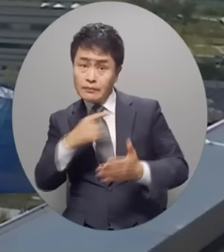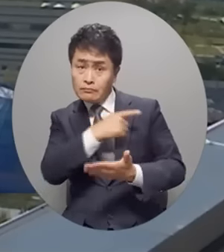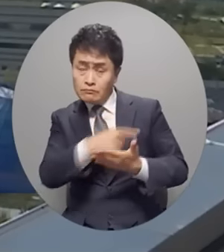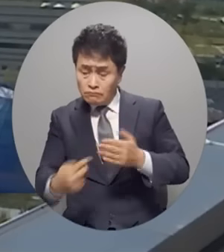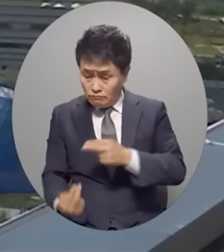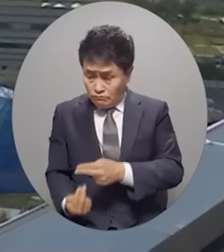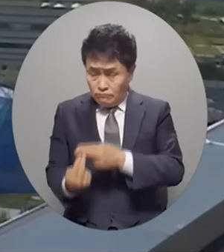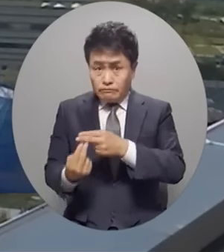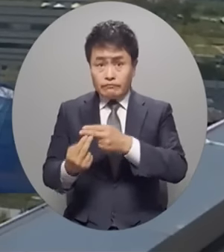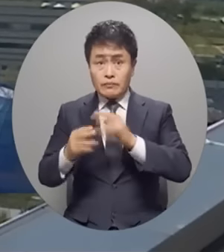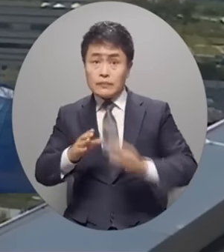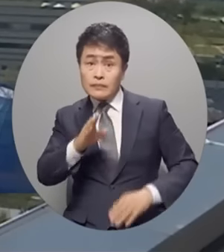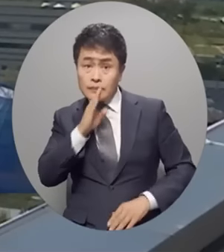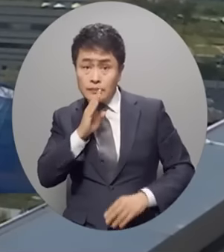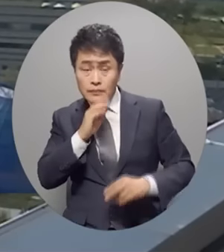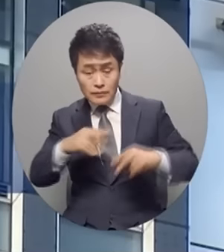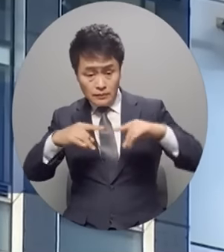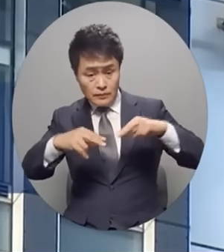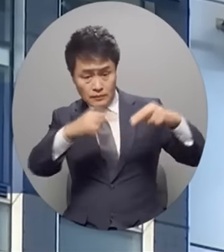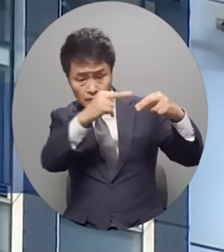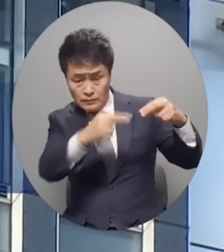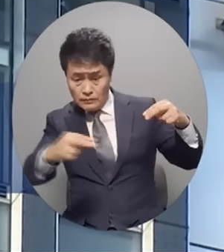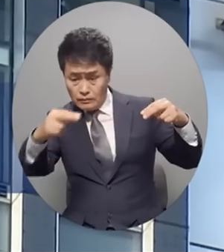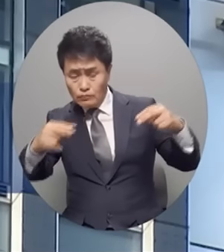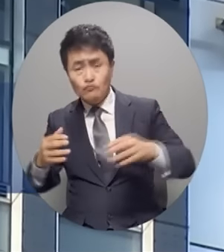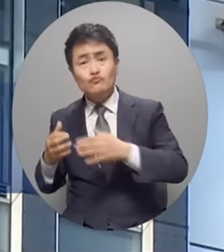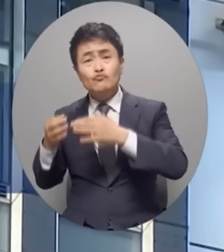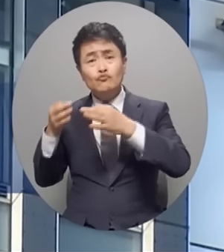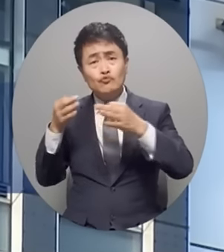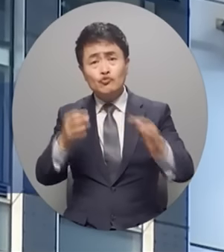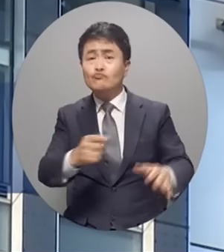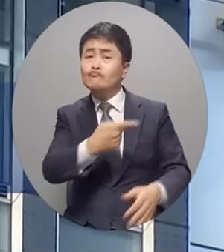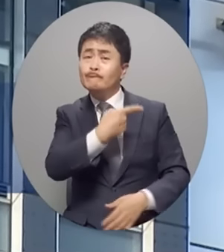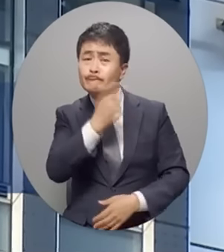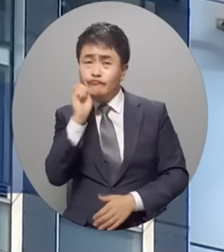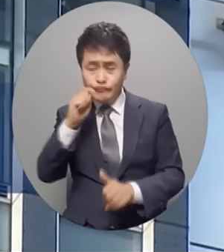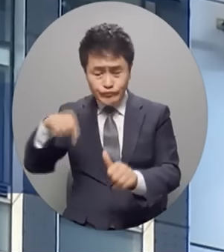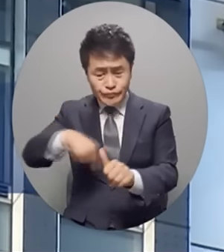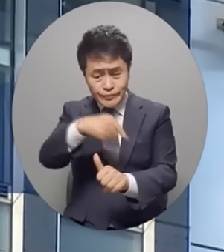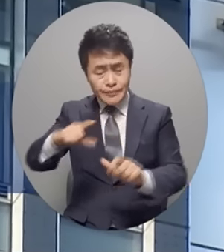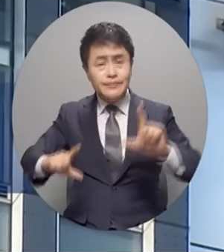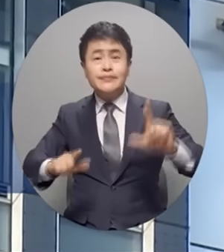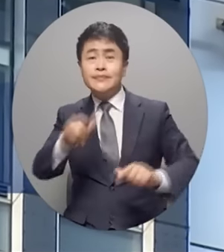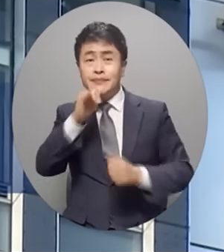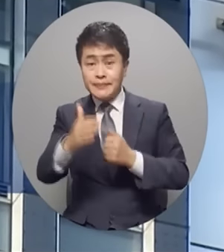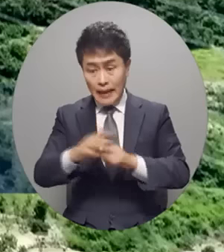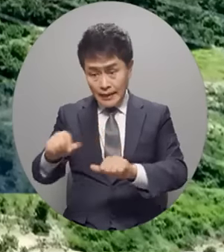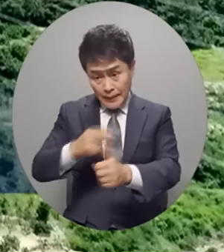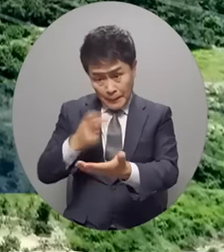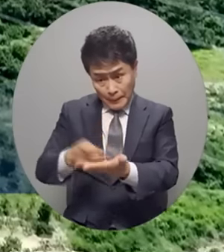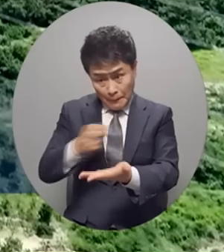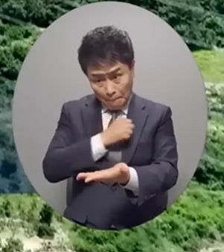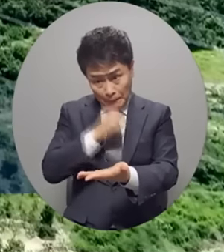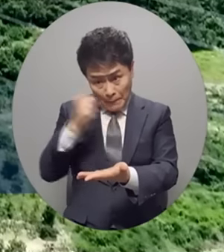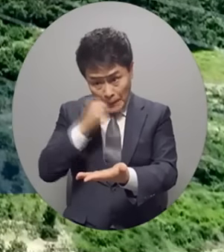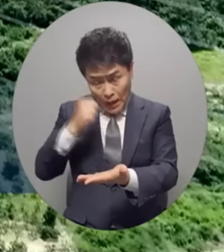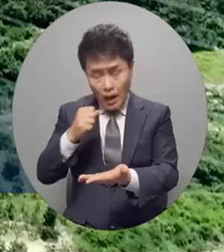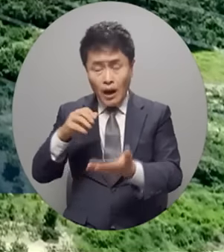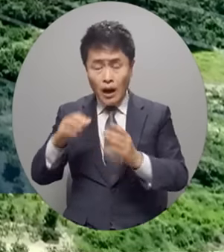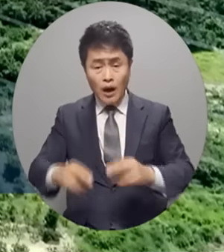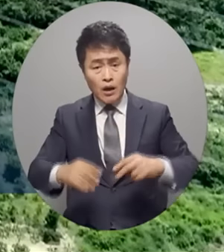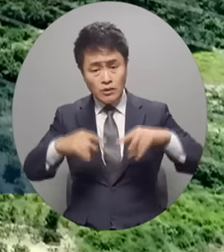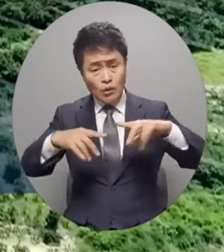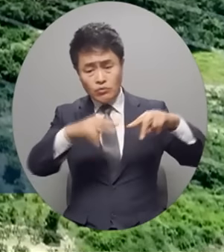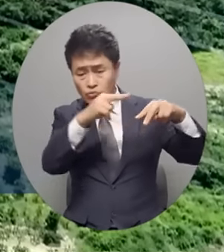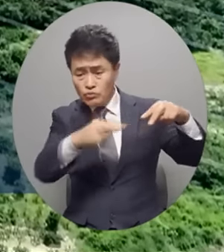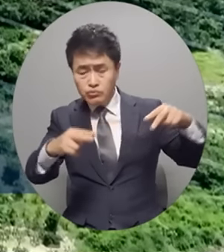누적이 되면서 사실 송전망에 대한 투자가 좀 소홀해졌던 측면이 있고요. 특별법이 통과된다 하더라도 송전망 건설은